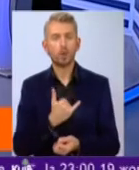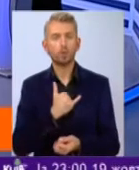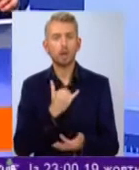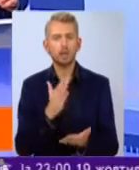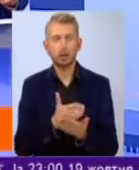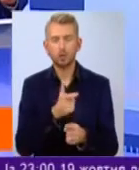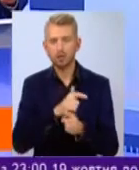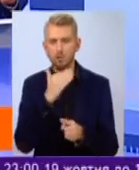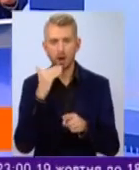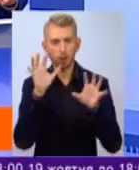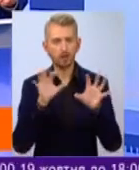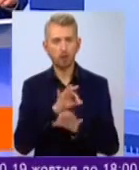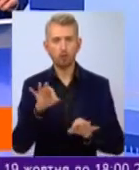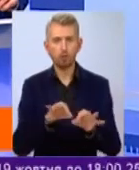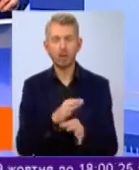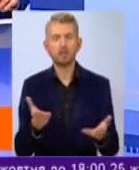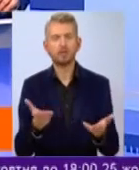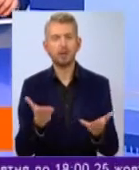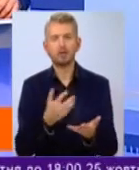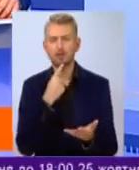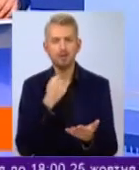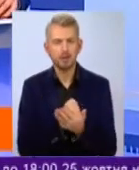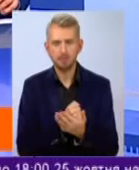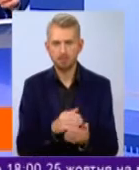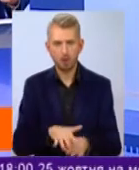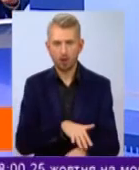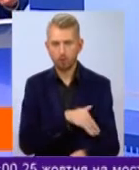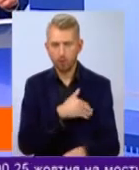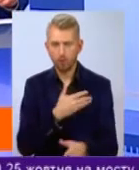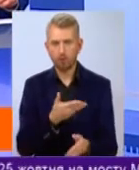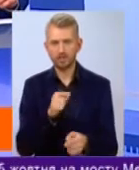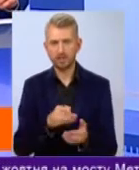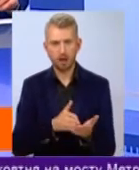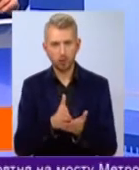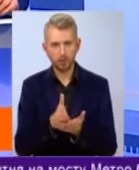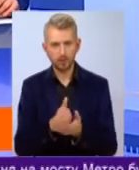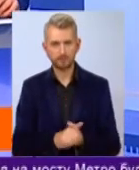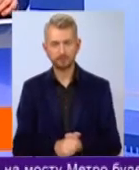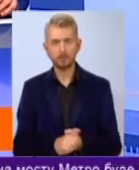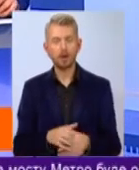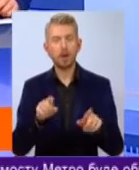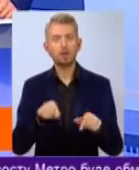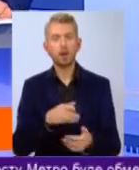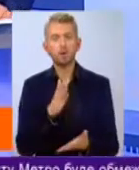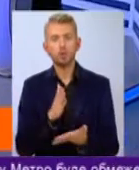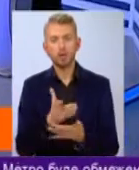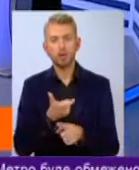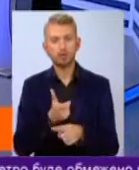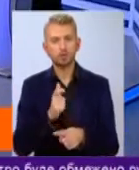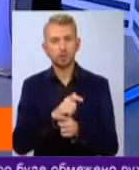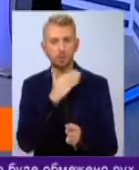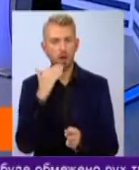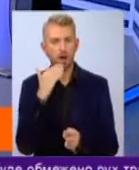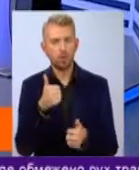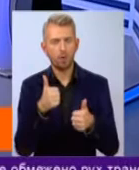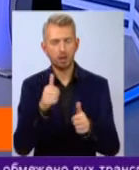дуже багато законопроєктів, які не приймаються дуже довго в цій галузі, а також є дуже багато